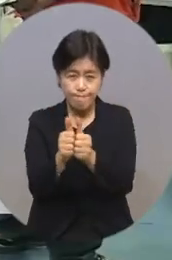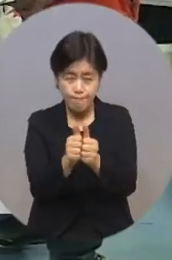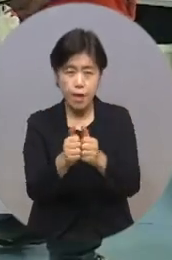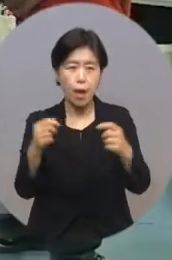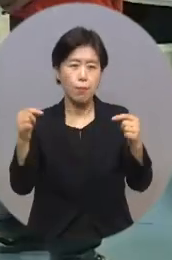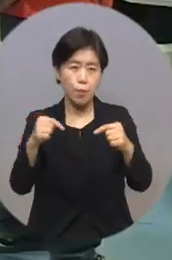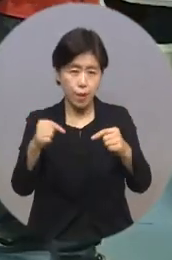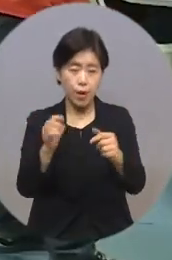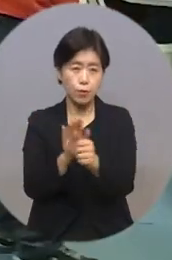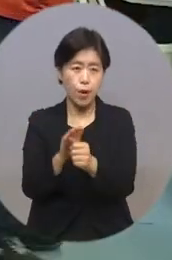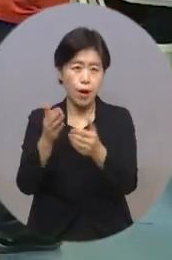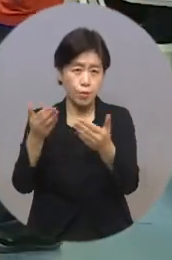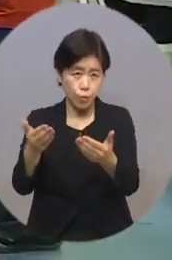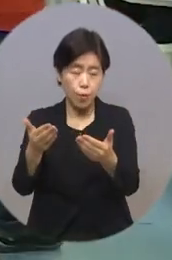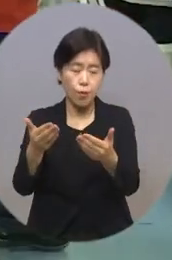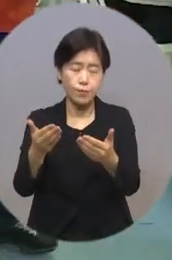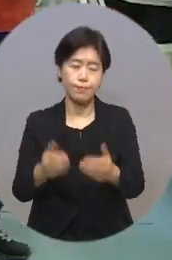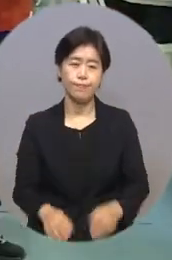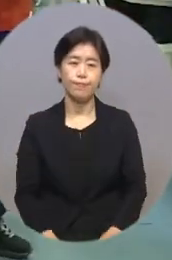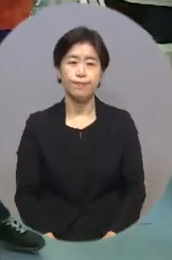전체 취업과정 을 지원합니다